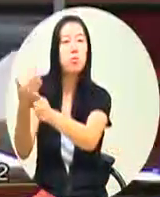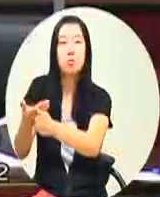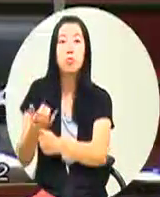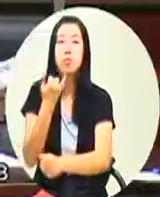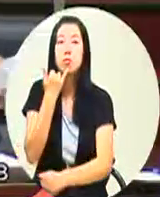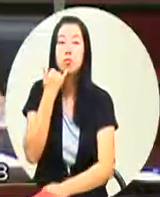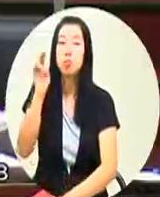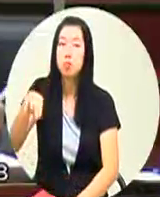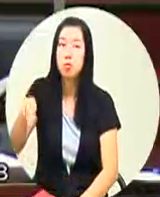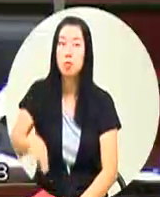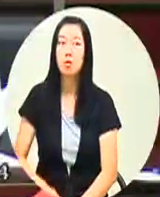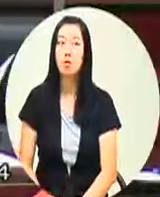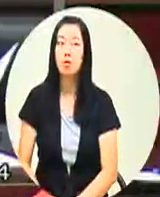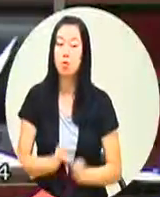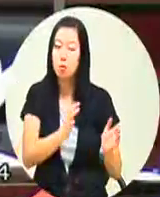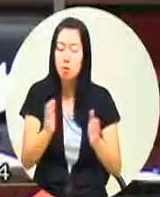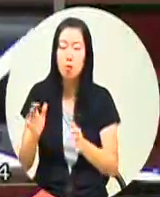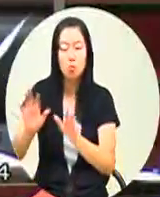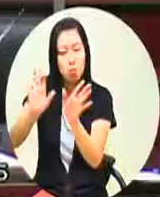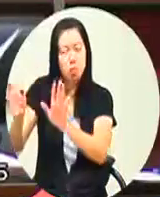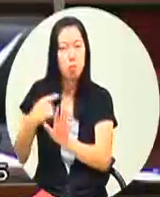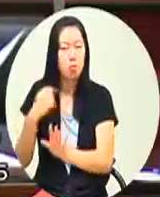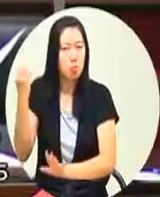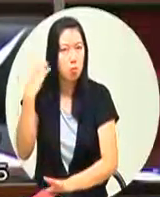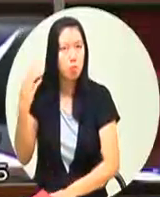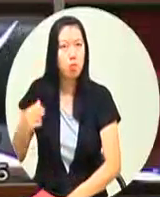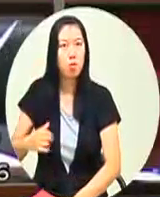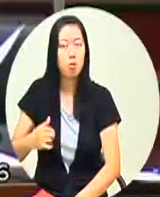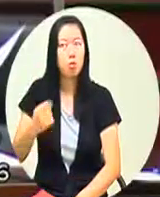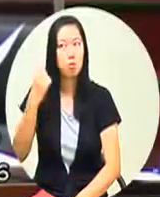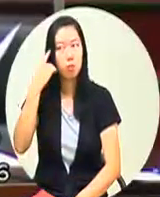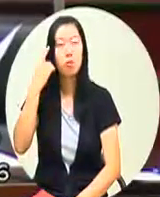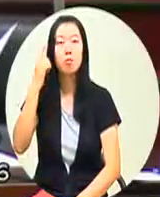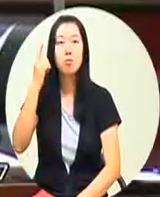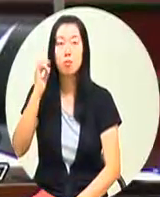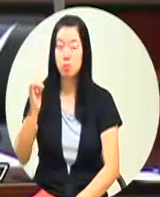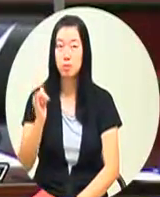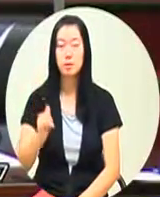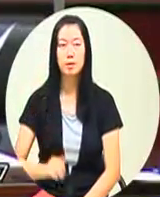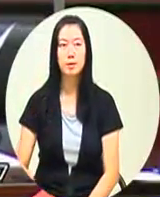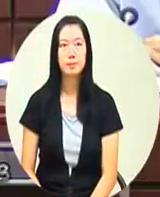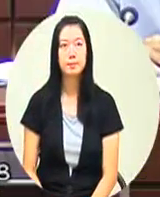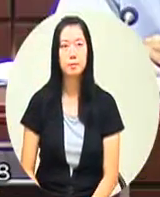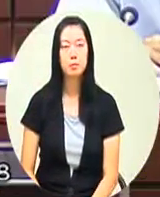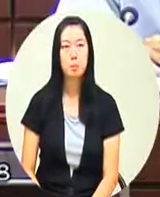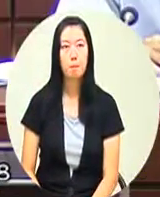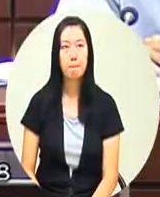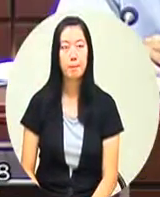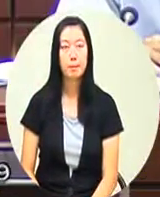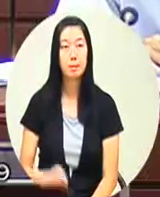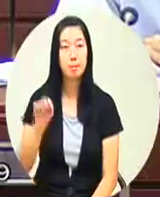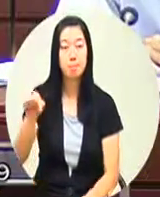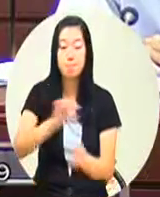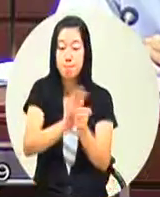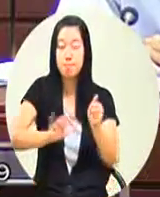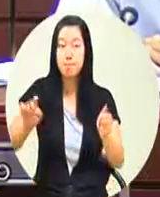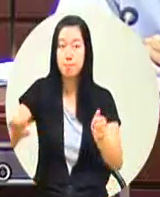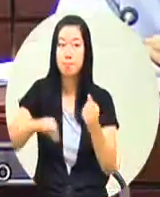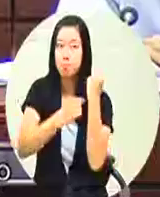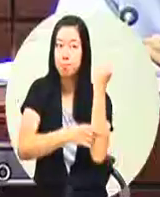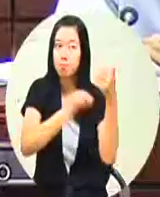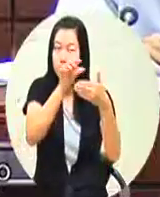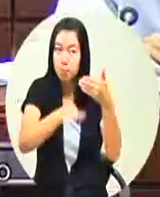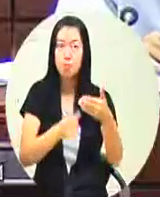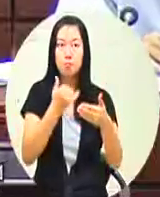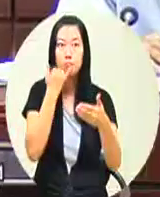跟情，在社会上。我听起来好像是讲得通的，你感觉？ 我因为这是牵涉到整个法令，一定要